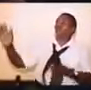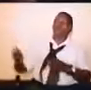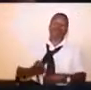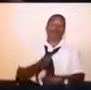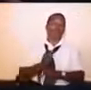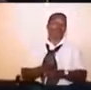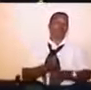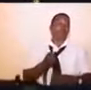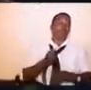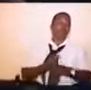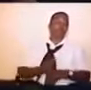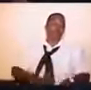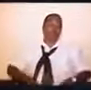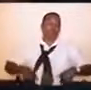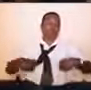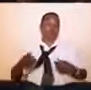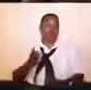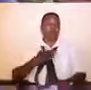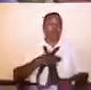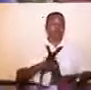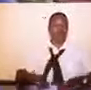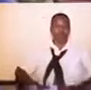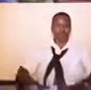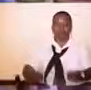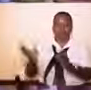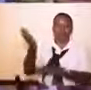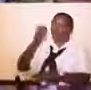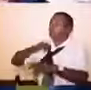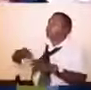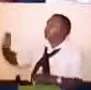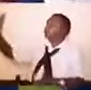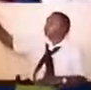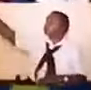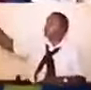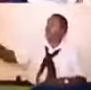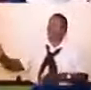ufwayo we uchitwe pa mweo wanji ufwayo we